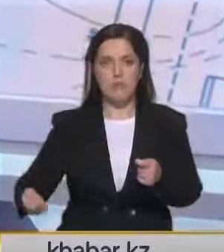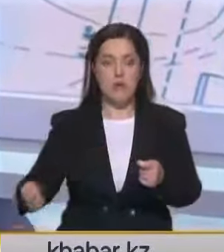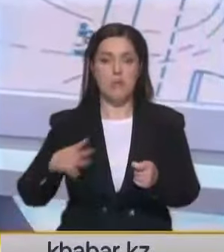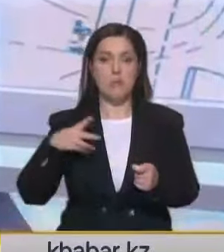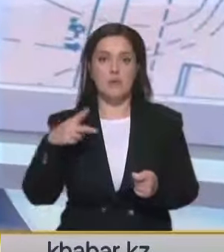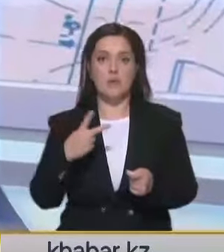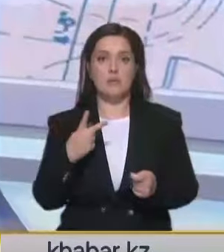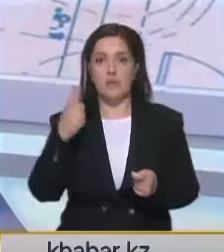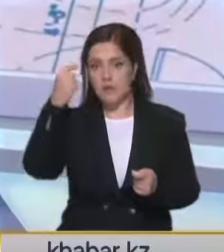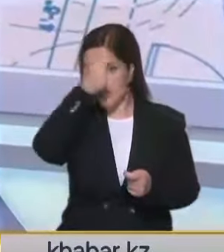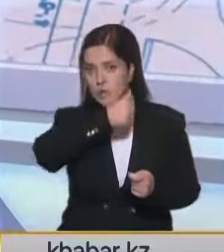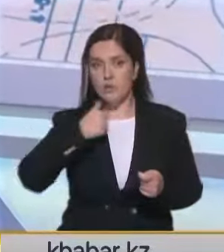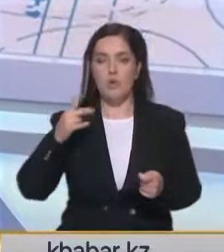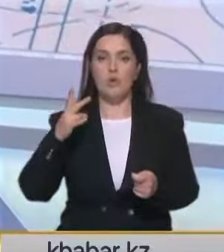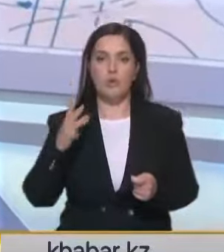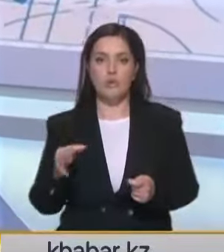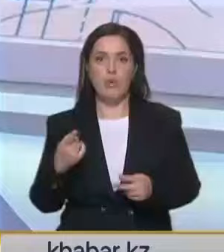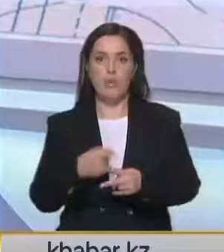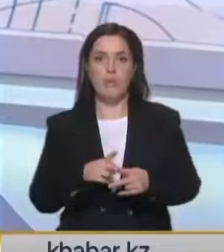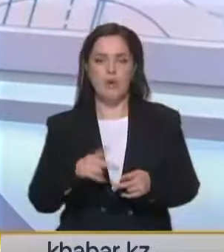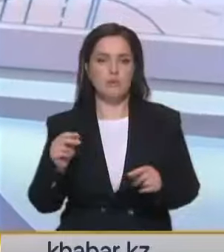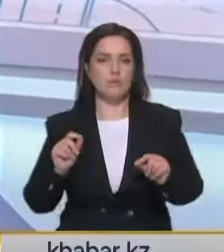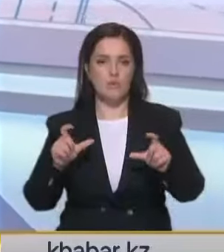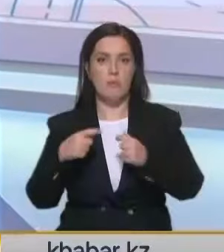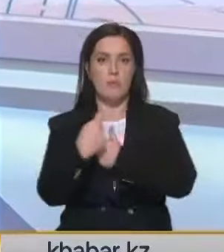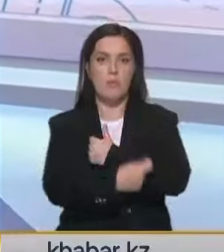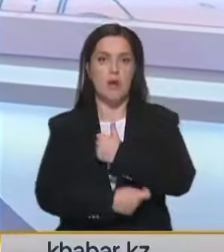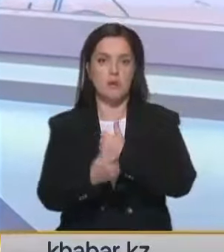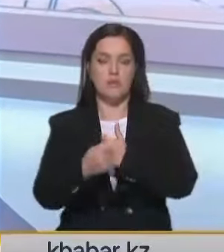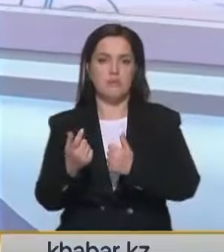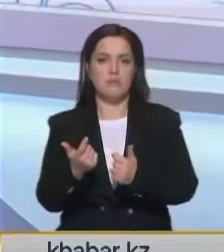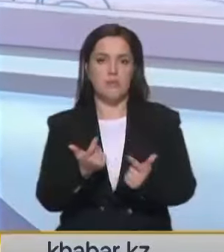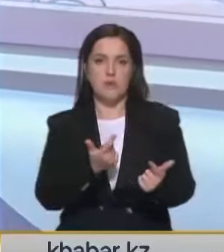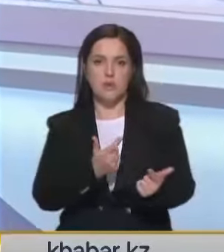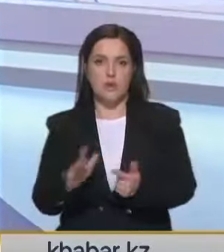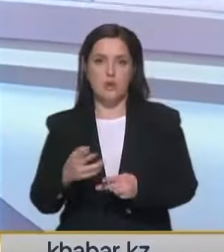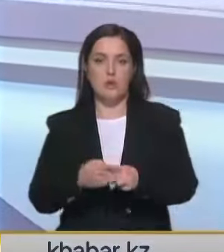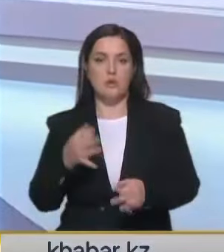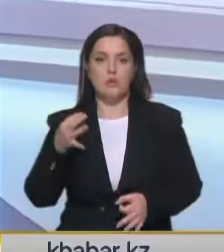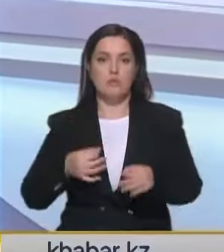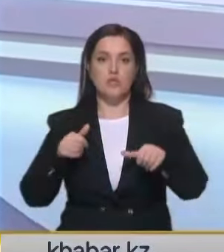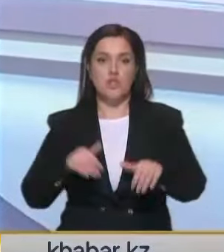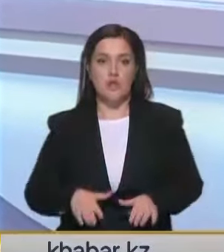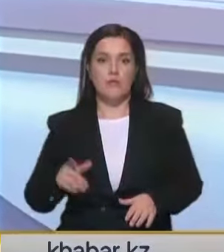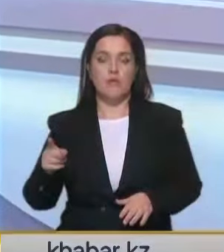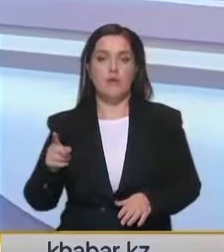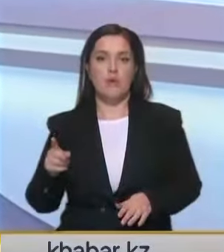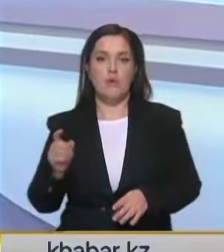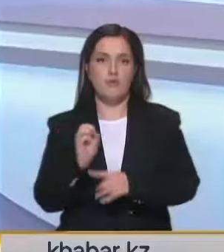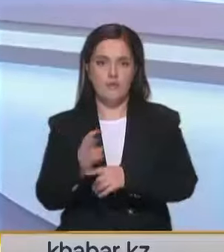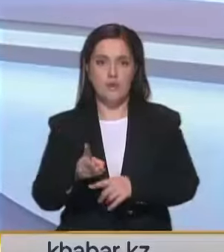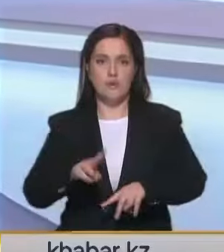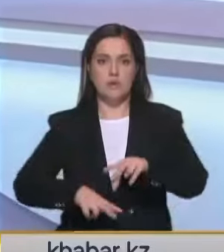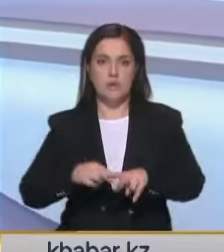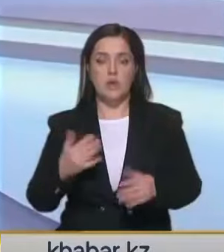в 2021 году, но подрядчик, ссылаясь на удорожание материалов, не стал завершать проект. Судебным решением его отстранили от